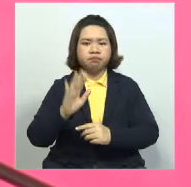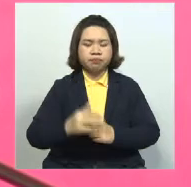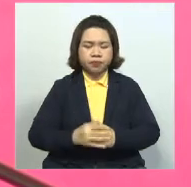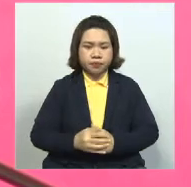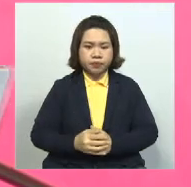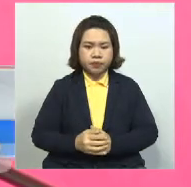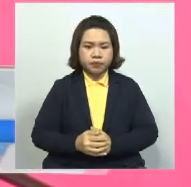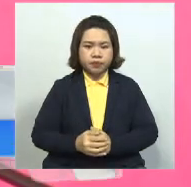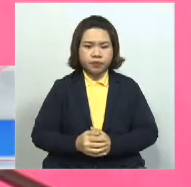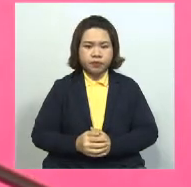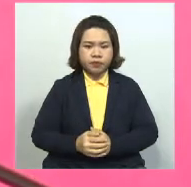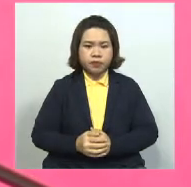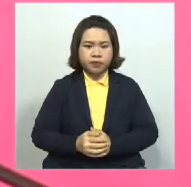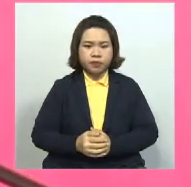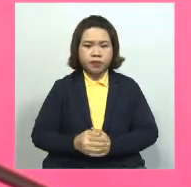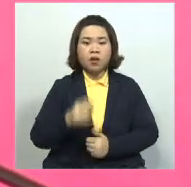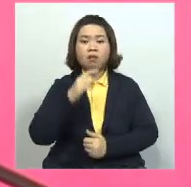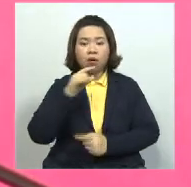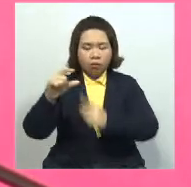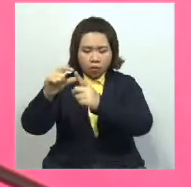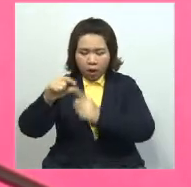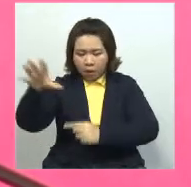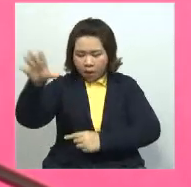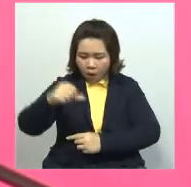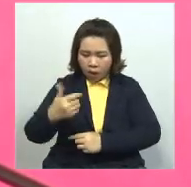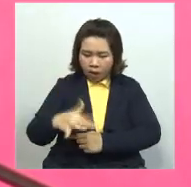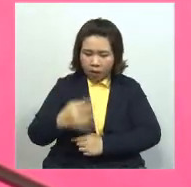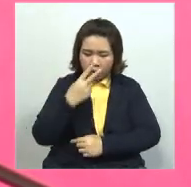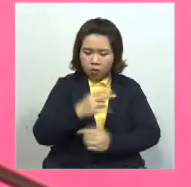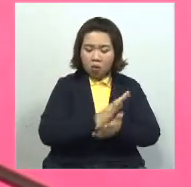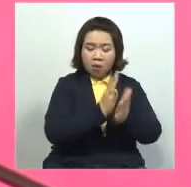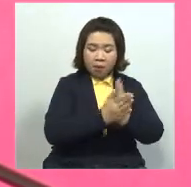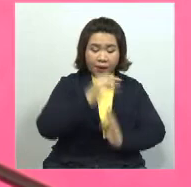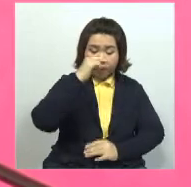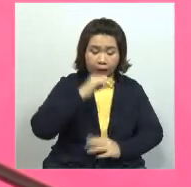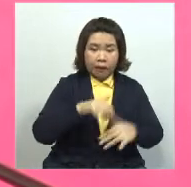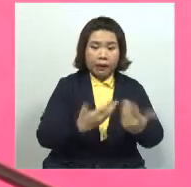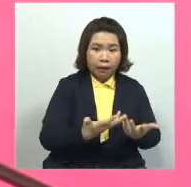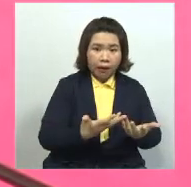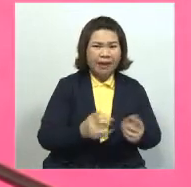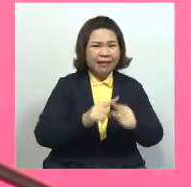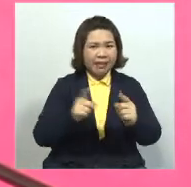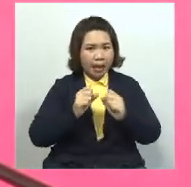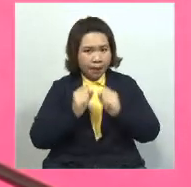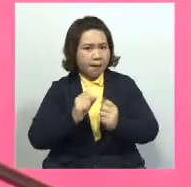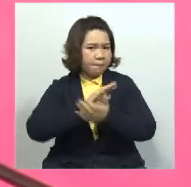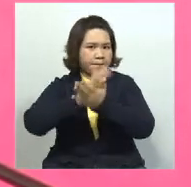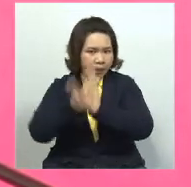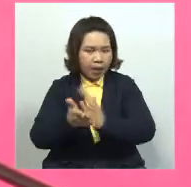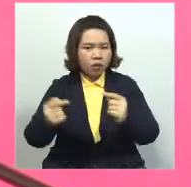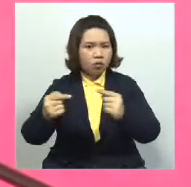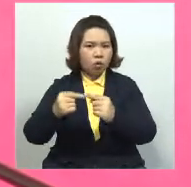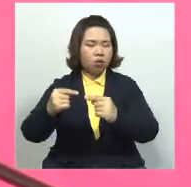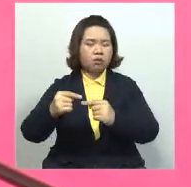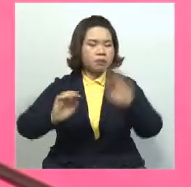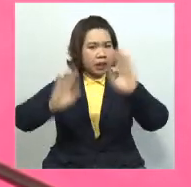ครับเอาเข้ามาแล้วมาดูด้วยว่าครวญจะมาดัดแปลงอะไรยังไงแต่ไม่ใช่พยายามจะเปลี่ยนแปลงการปกครองระ